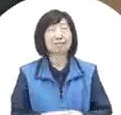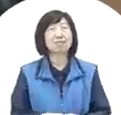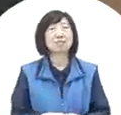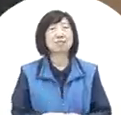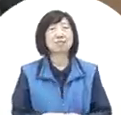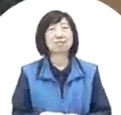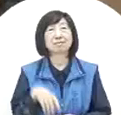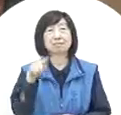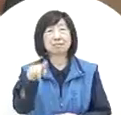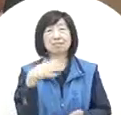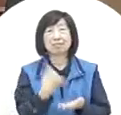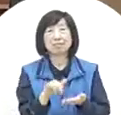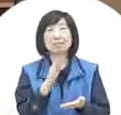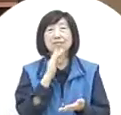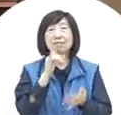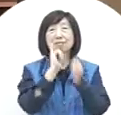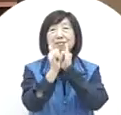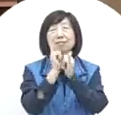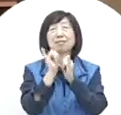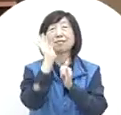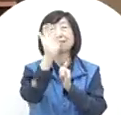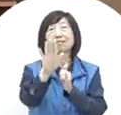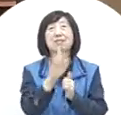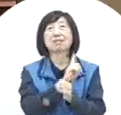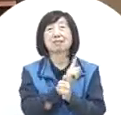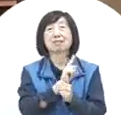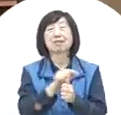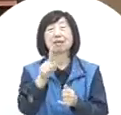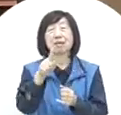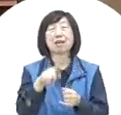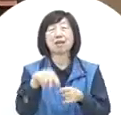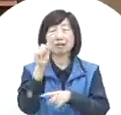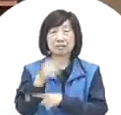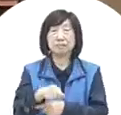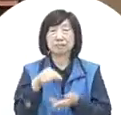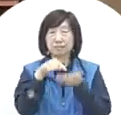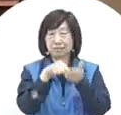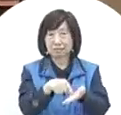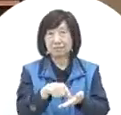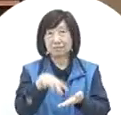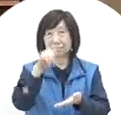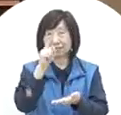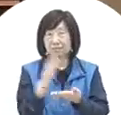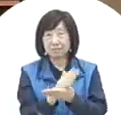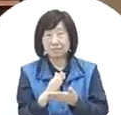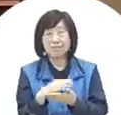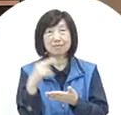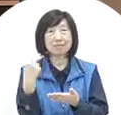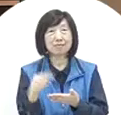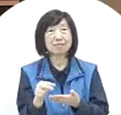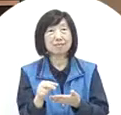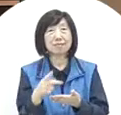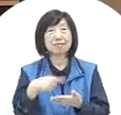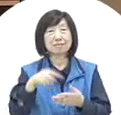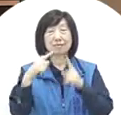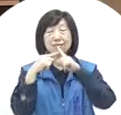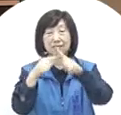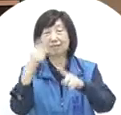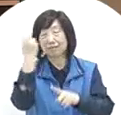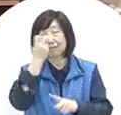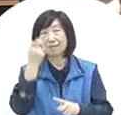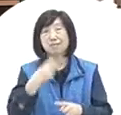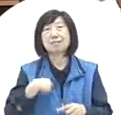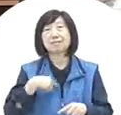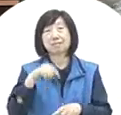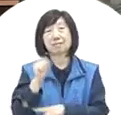个都是属于是民众自己的资产，他愿意来申请我们的出评，或者是让我们去做鉴检，这个部分我们